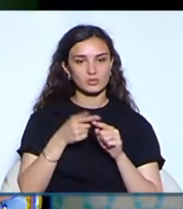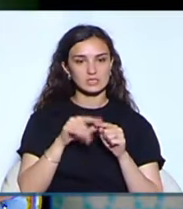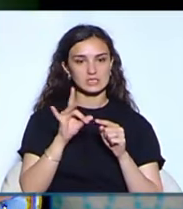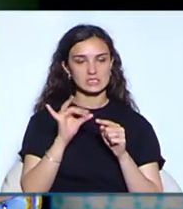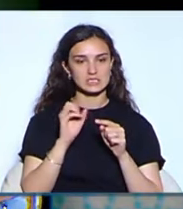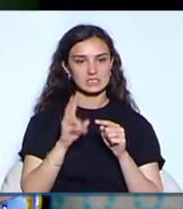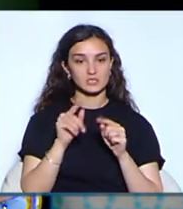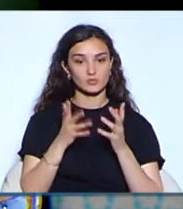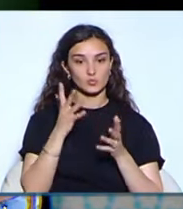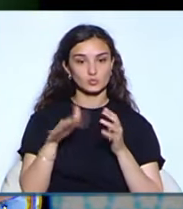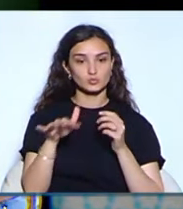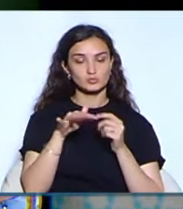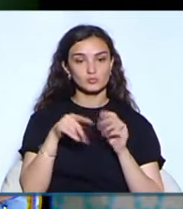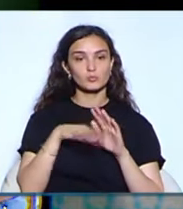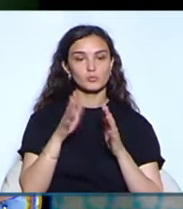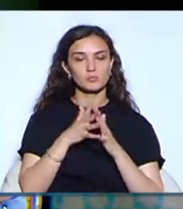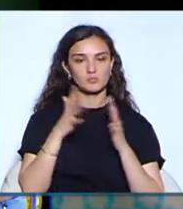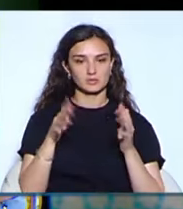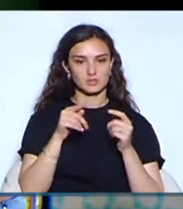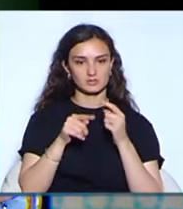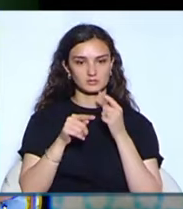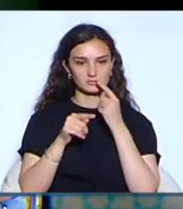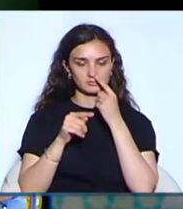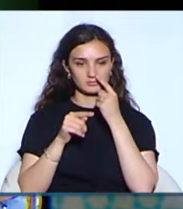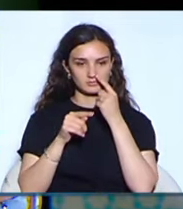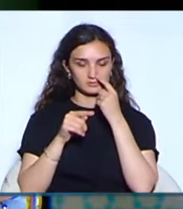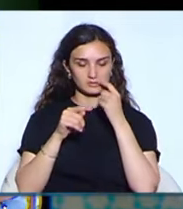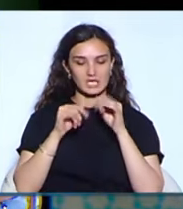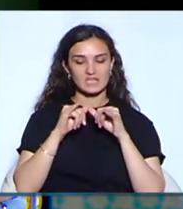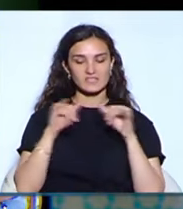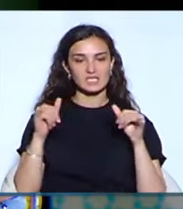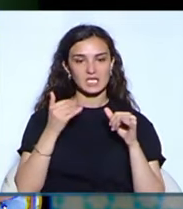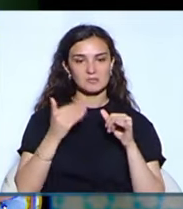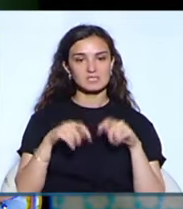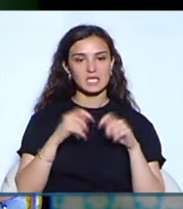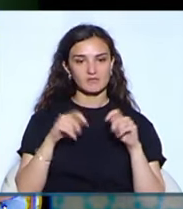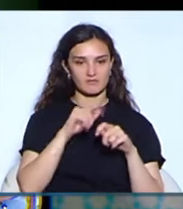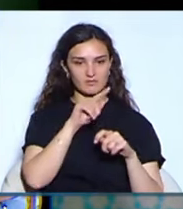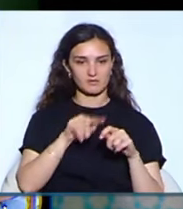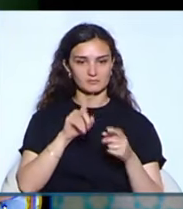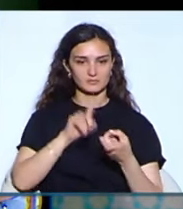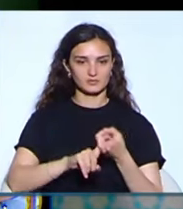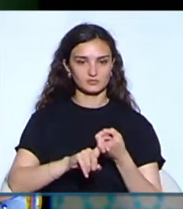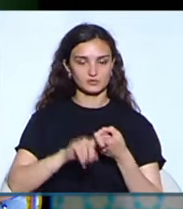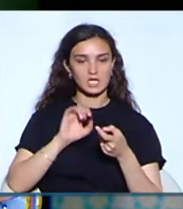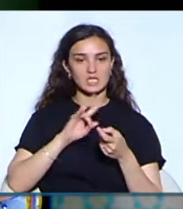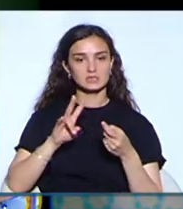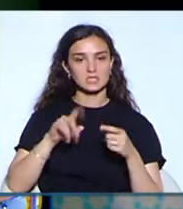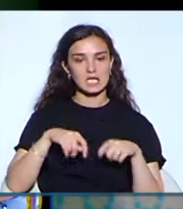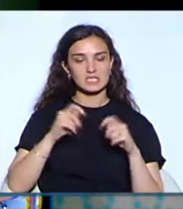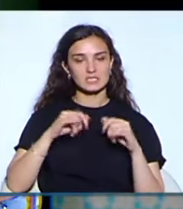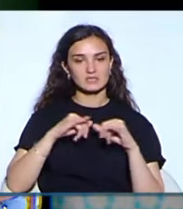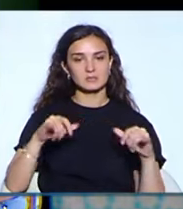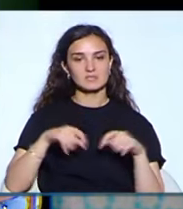ფაქტორების არსებობა უფრო მეტად წინასწარმეტყველებენ განვითარების დარღვევაზე ან განვითარების